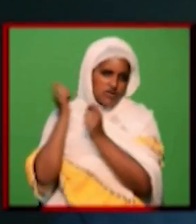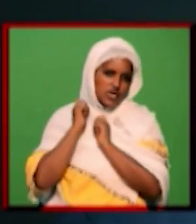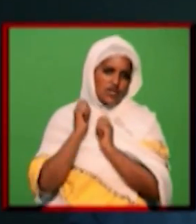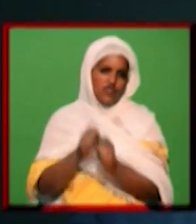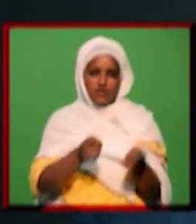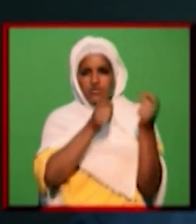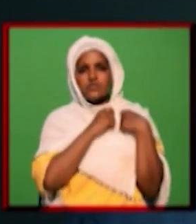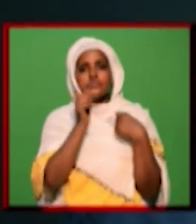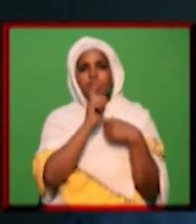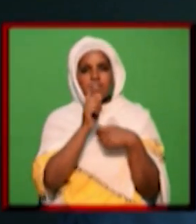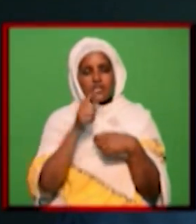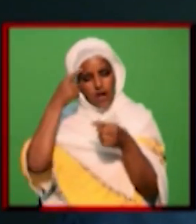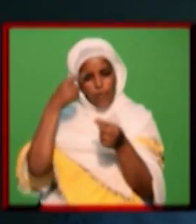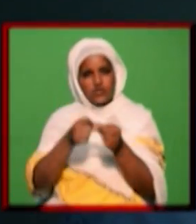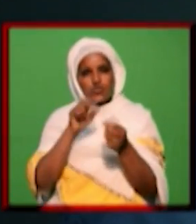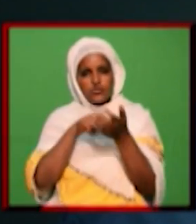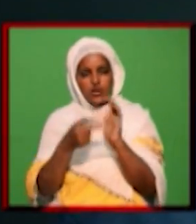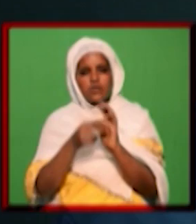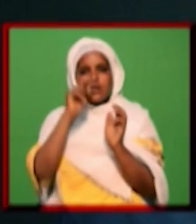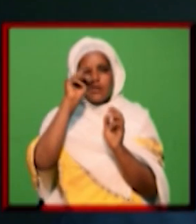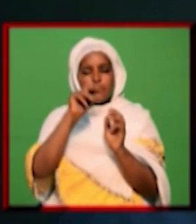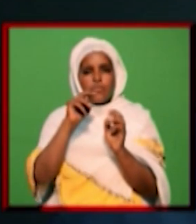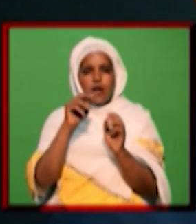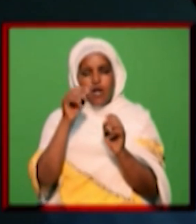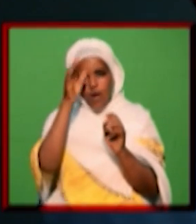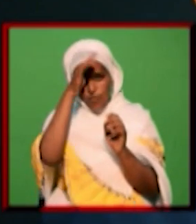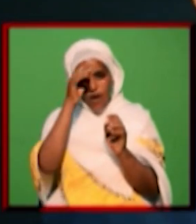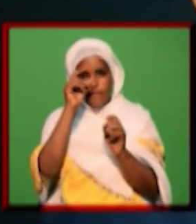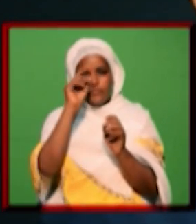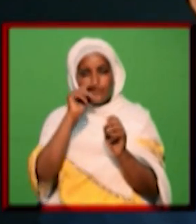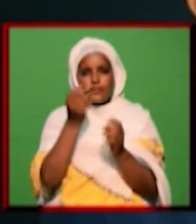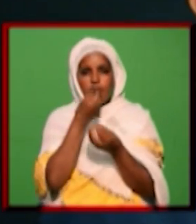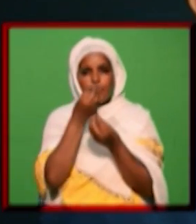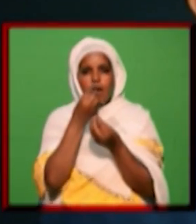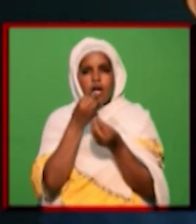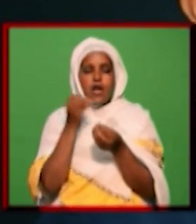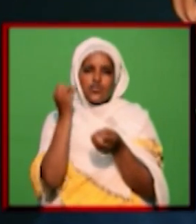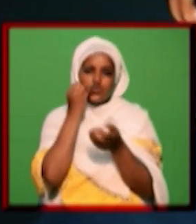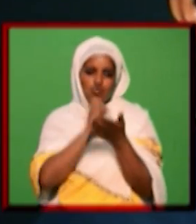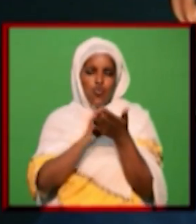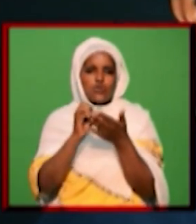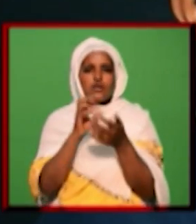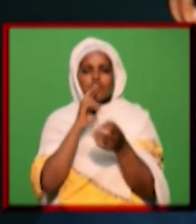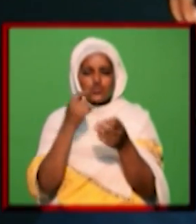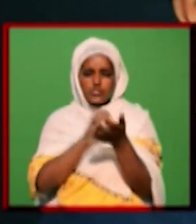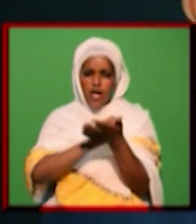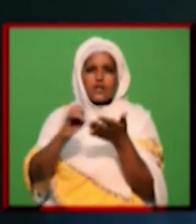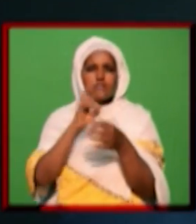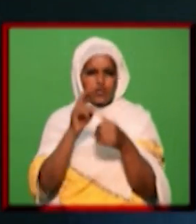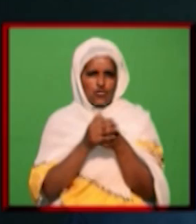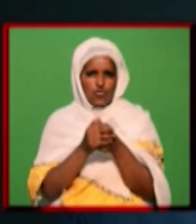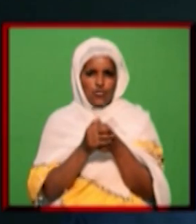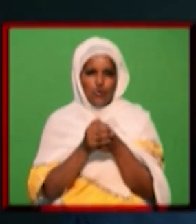يميغرفتكو غرفات اللباستواس اندنا با ما مباصيون ابا مباصيون ميبالو صادق زي شوا صادق ناتشو زي